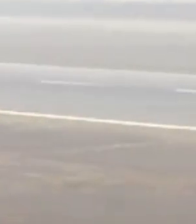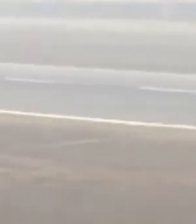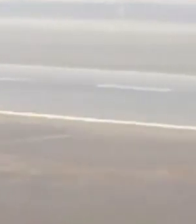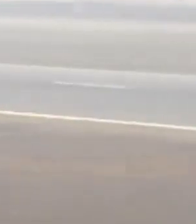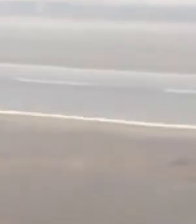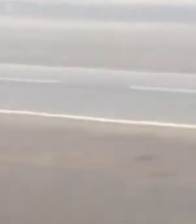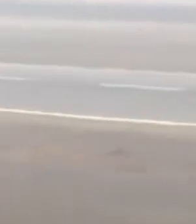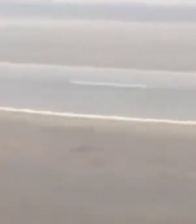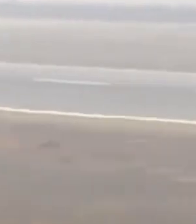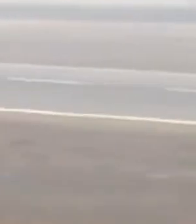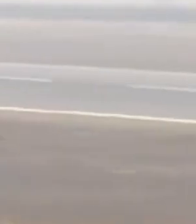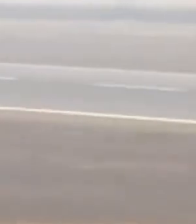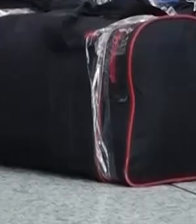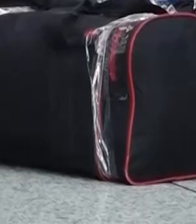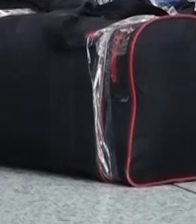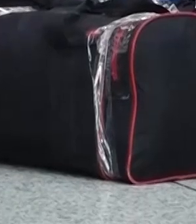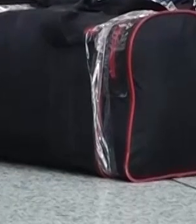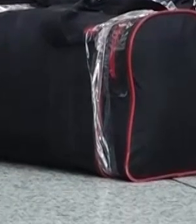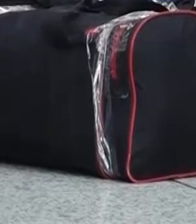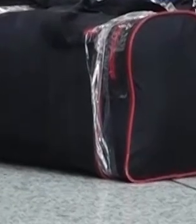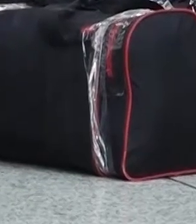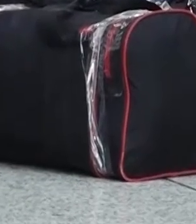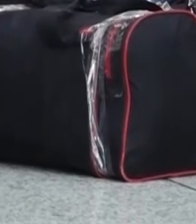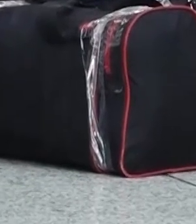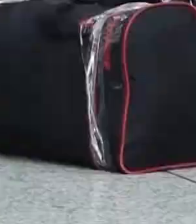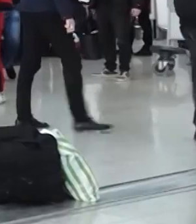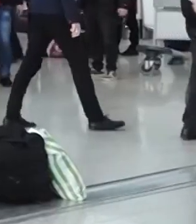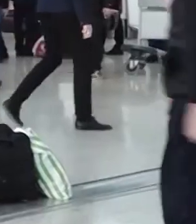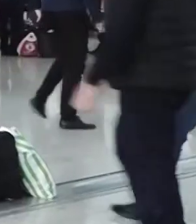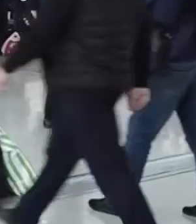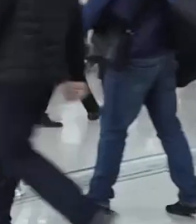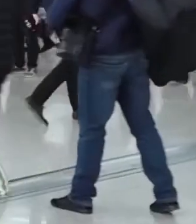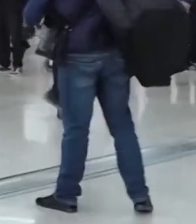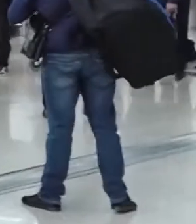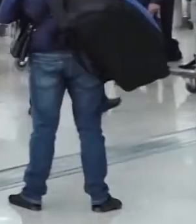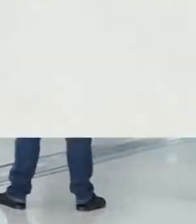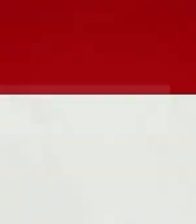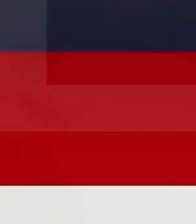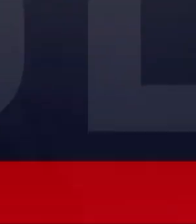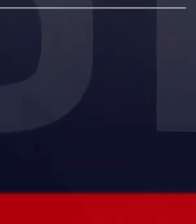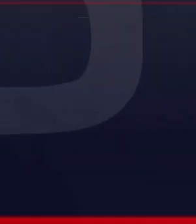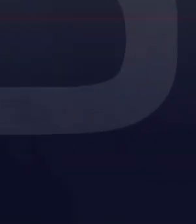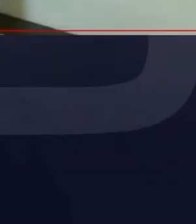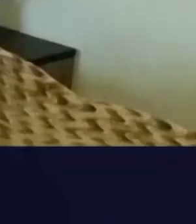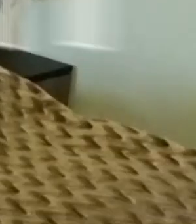Հայաստանի վրա թանձր մառախուղ է նստել, Սվարդնոց օդակայանը թռիչքները չեղարկել ու հետաձգել։